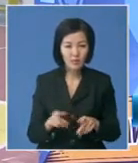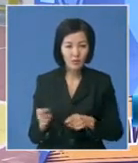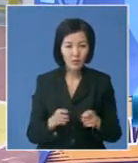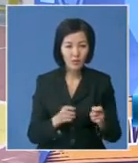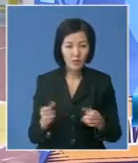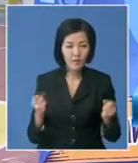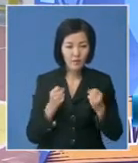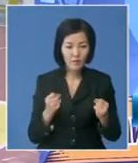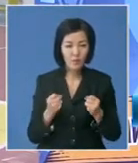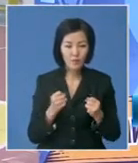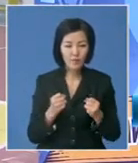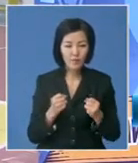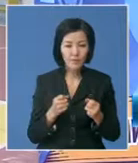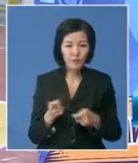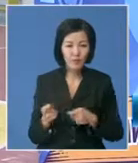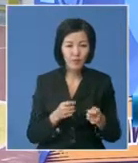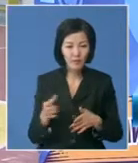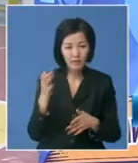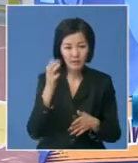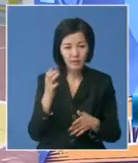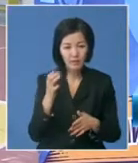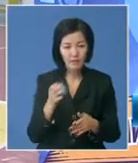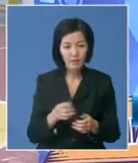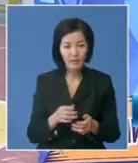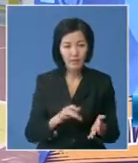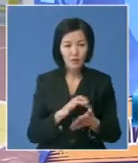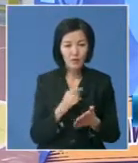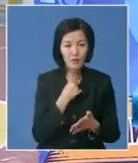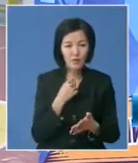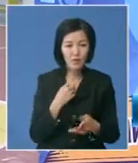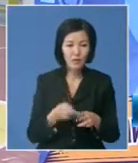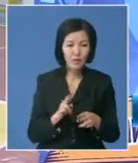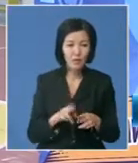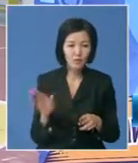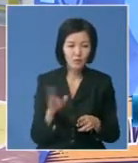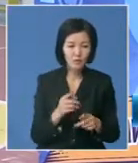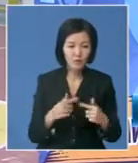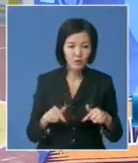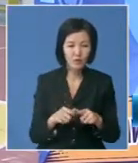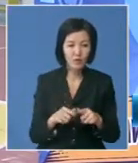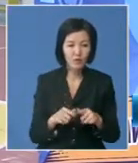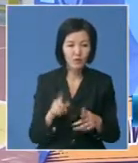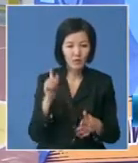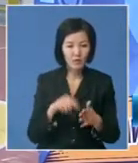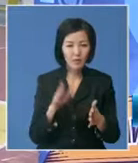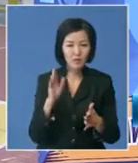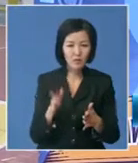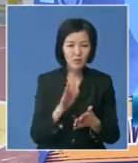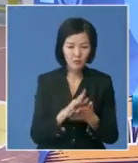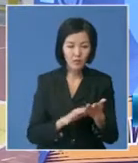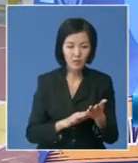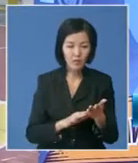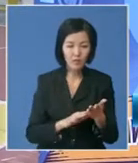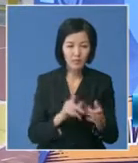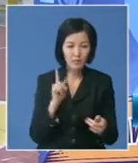спорта города стал доктор и управления образования города загружен который все это организовал и надеюсь в дальнейшем постоянно это